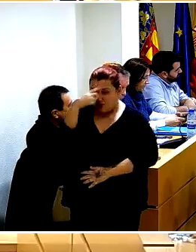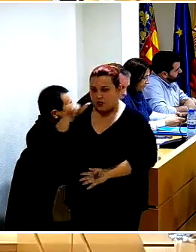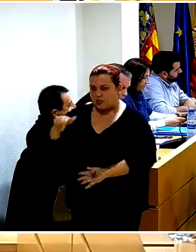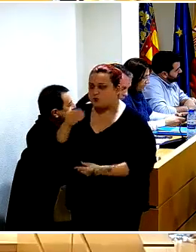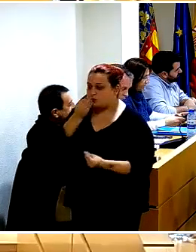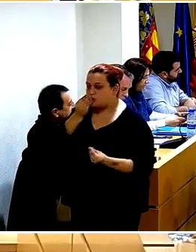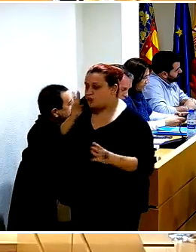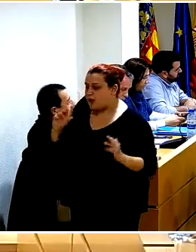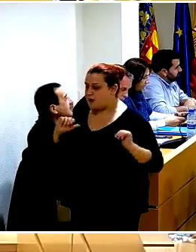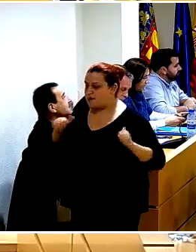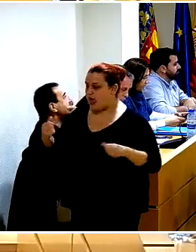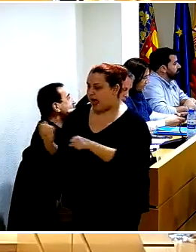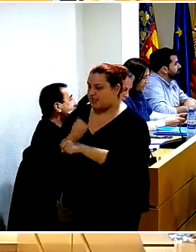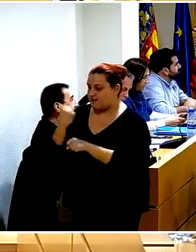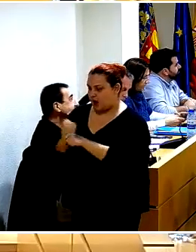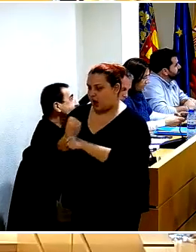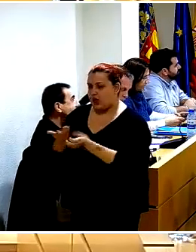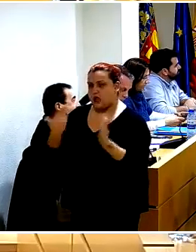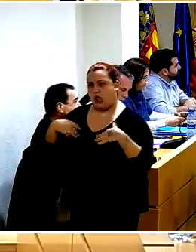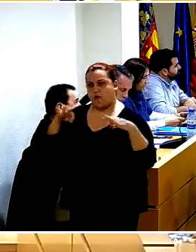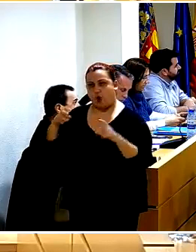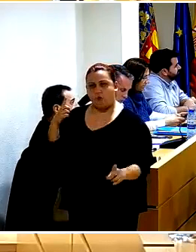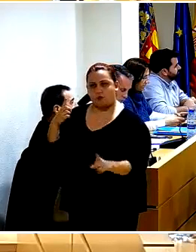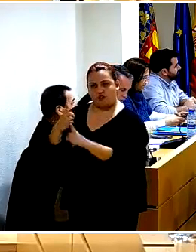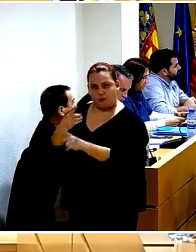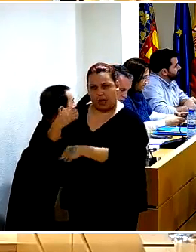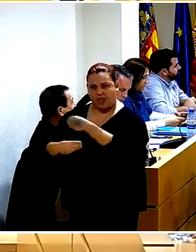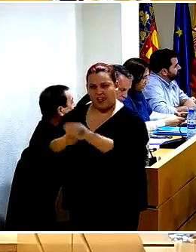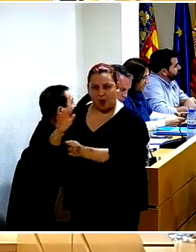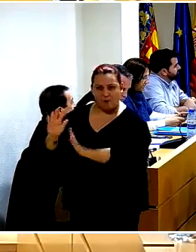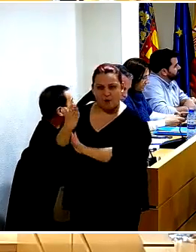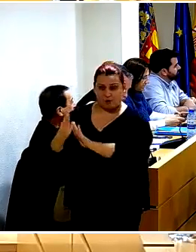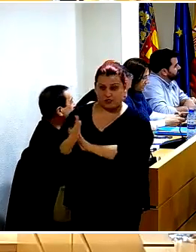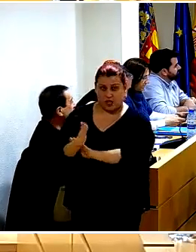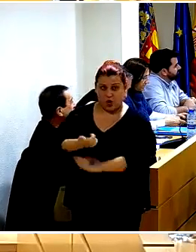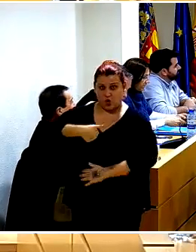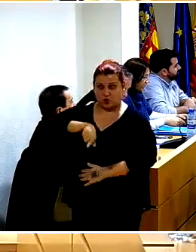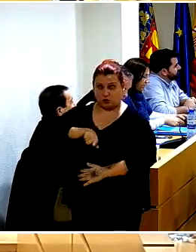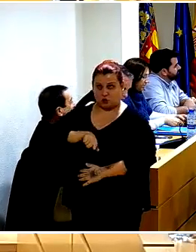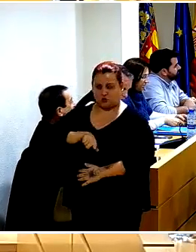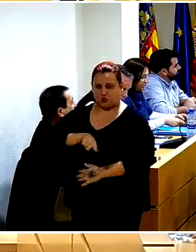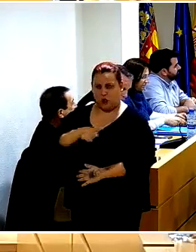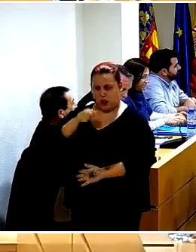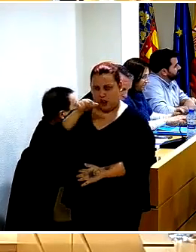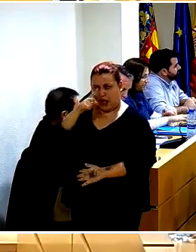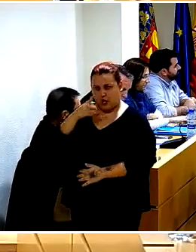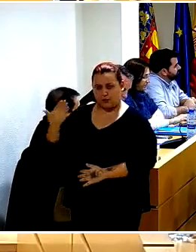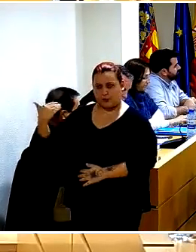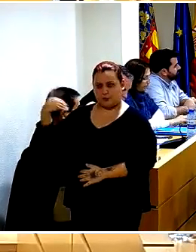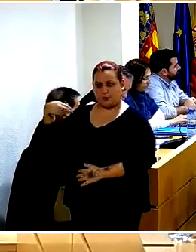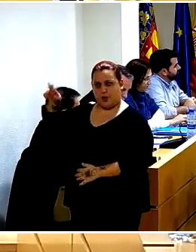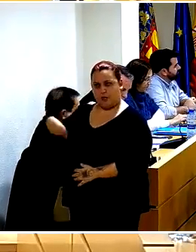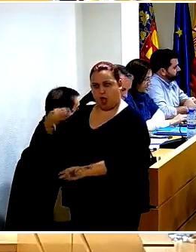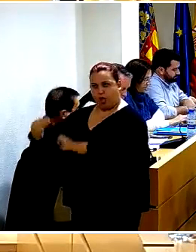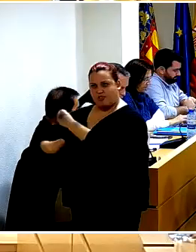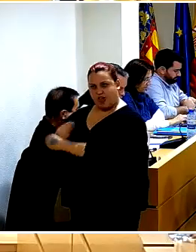que començaren a treballar-se des de la posició. Així ho fèrem nosaltres quan estàvem en la posició, i jo crec que això ha sigut el que la ciutadania